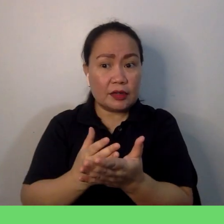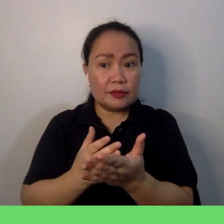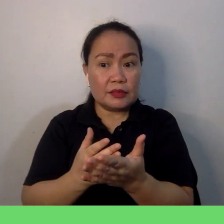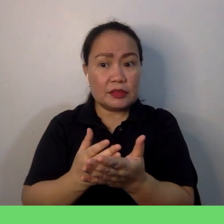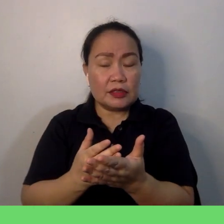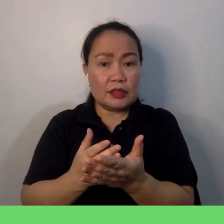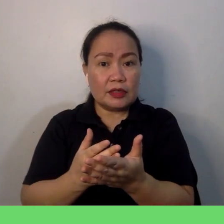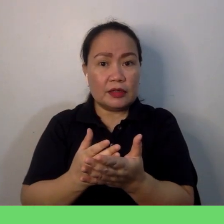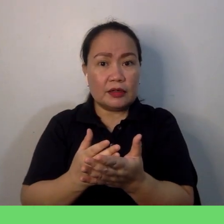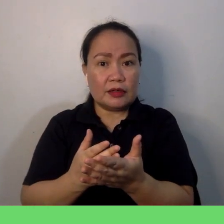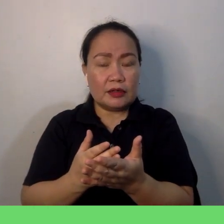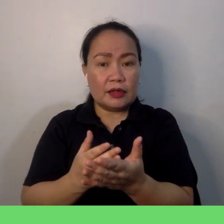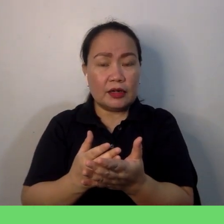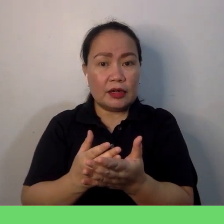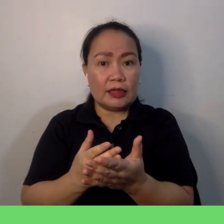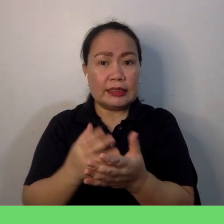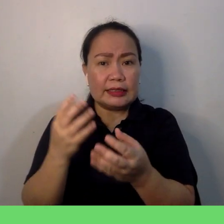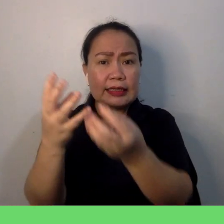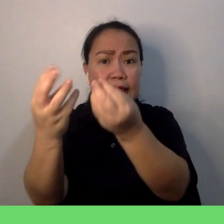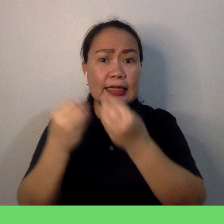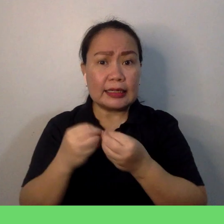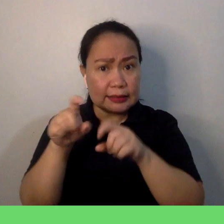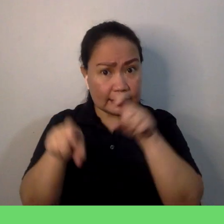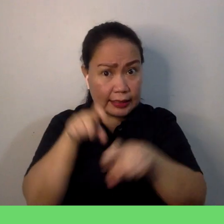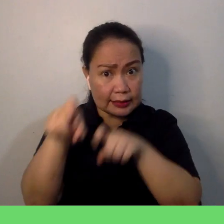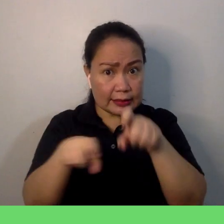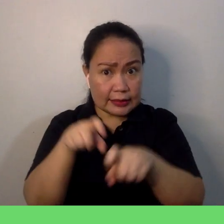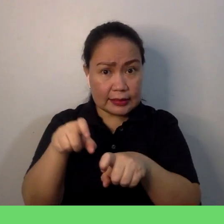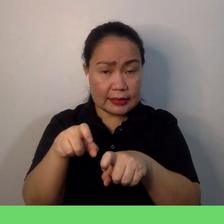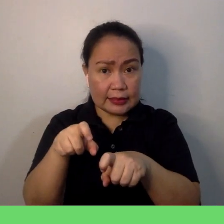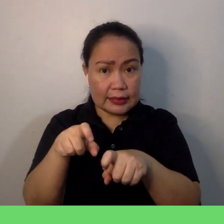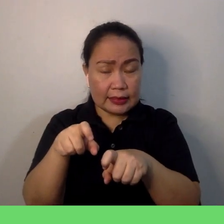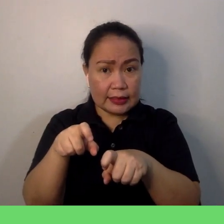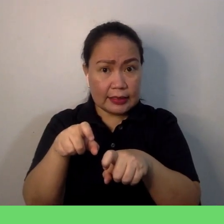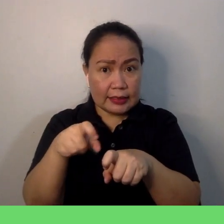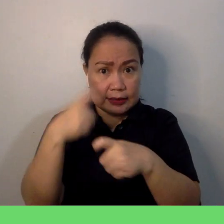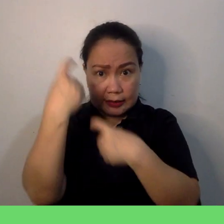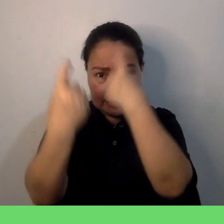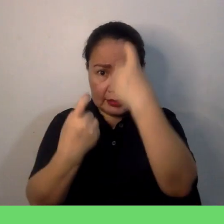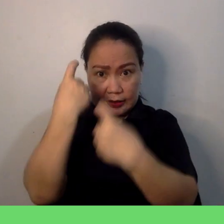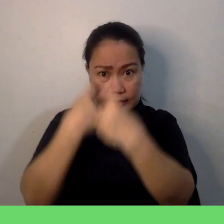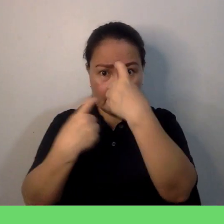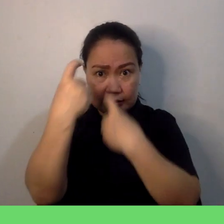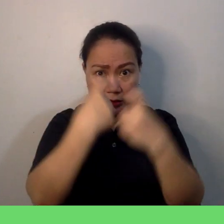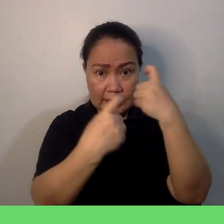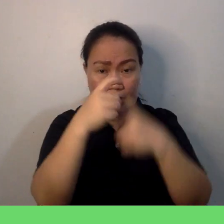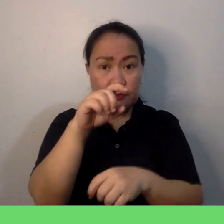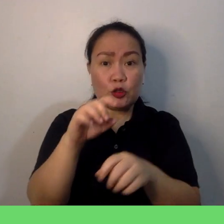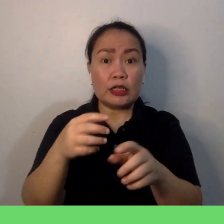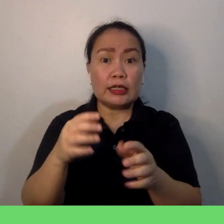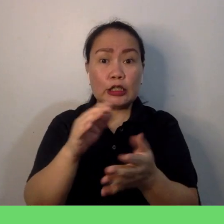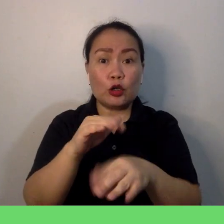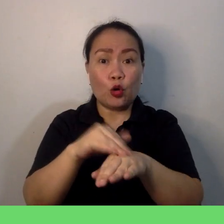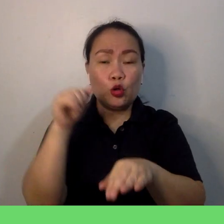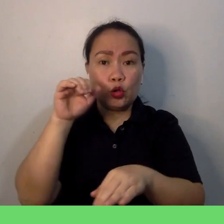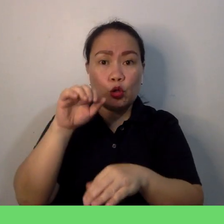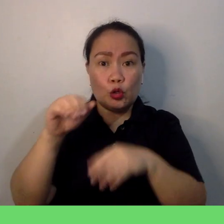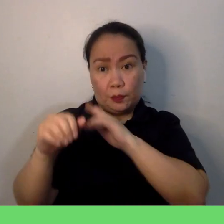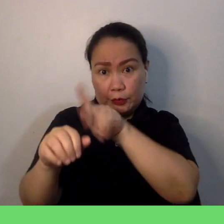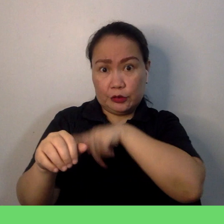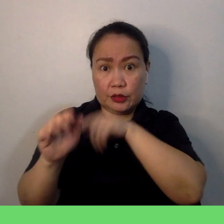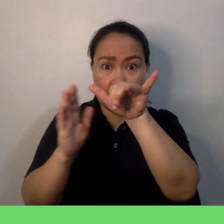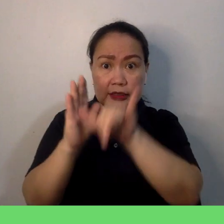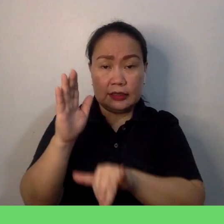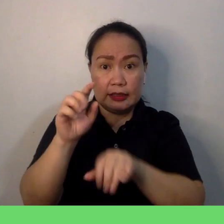guidance counselor. Nibigyan tayo ng test to see the aptitude, yung meron tayong tinatawag na aptitude test, personality